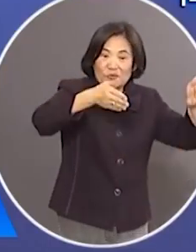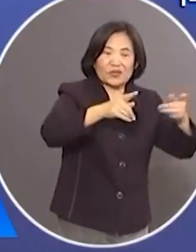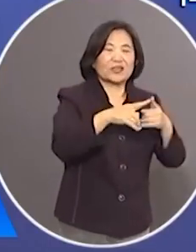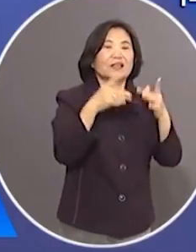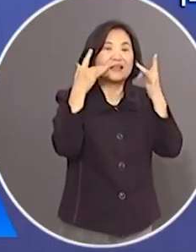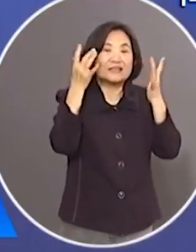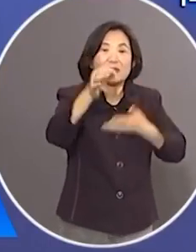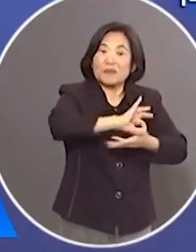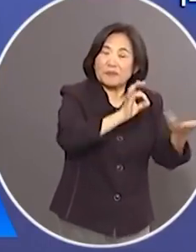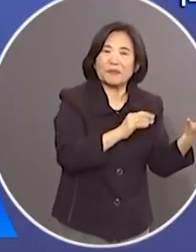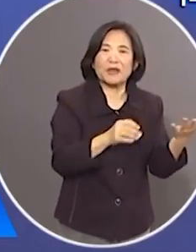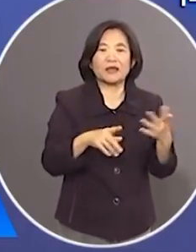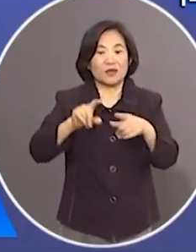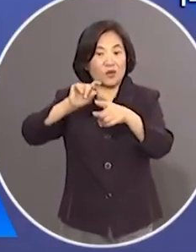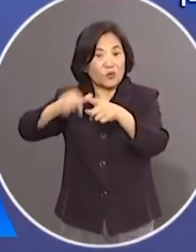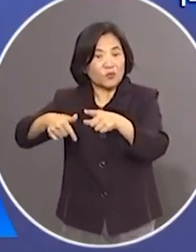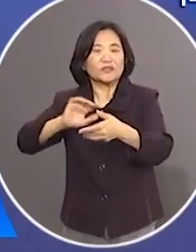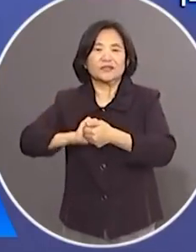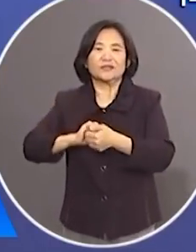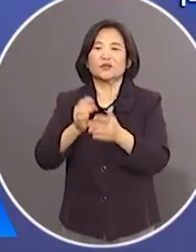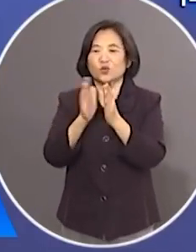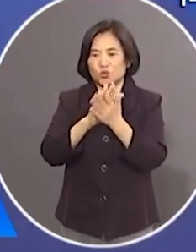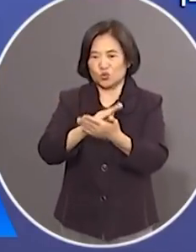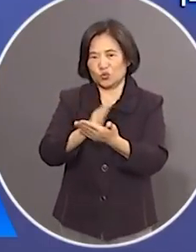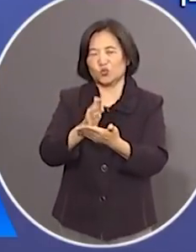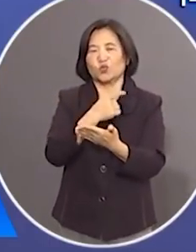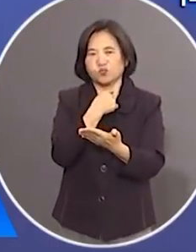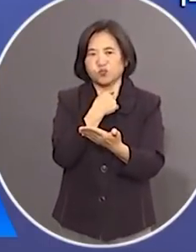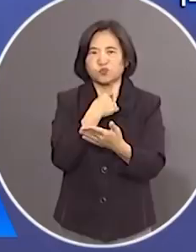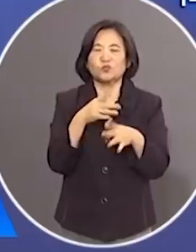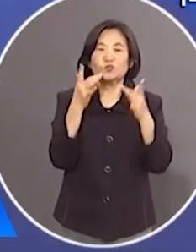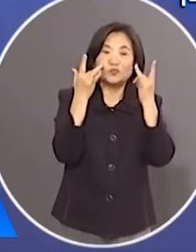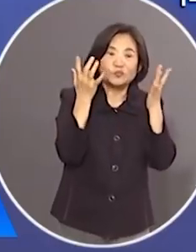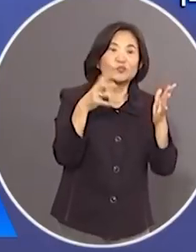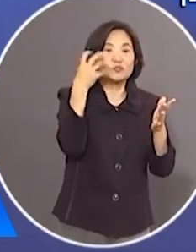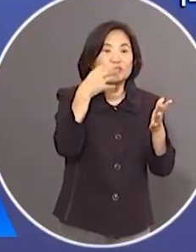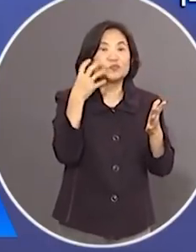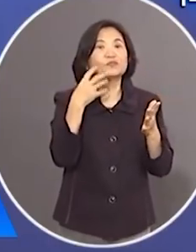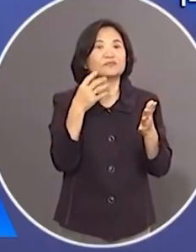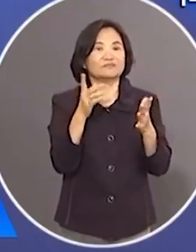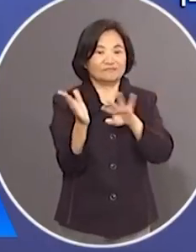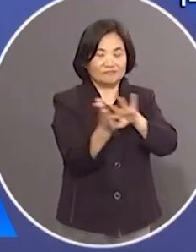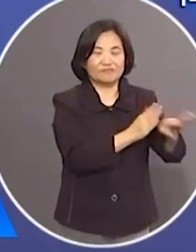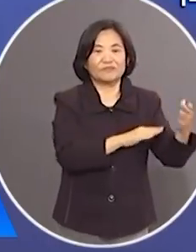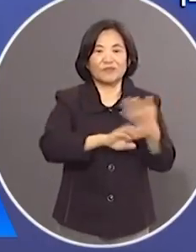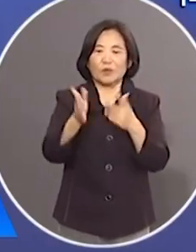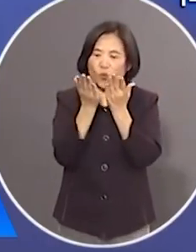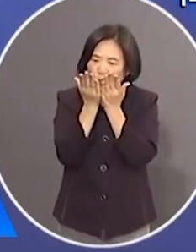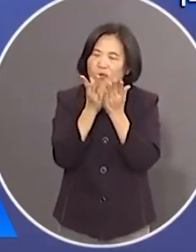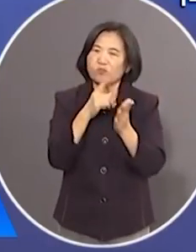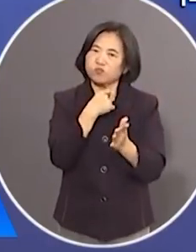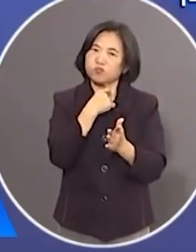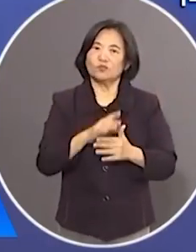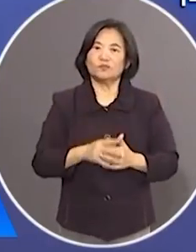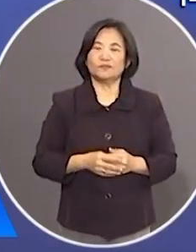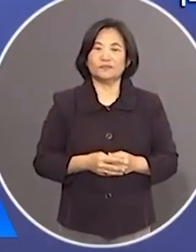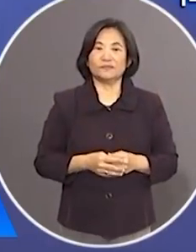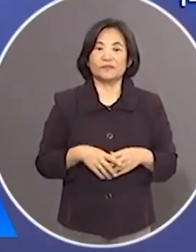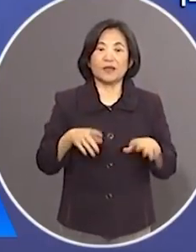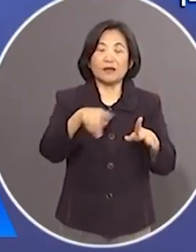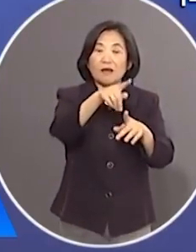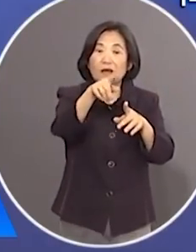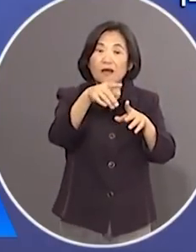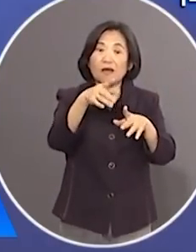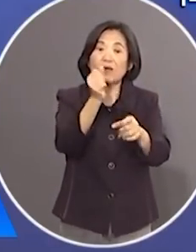外，公司要有书香，蔬菜、水果之外要书本的香味。第四，员工你读大